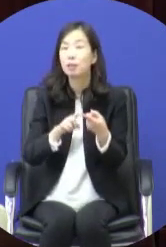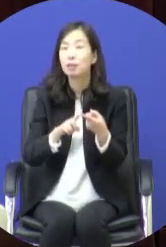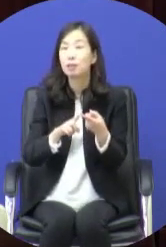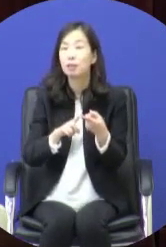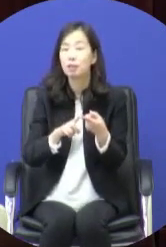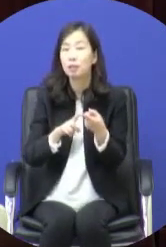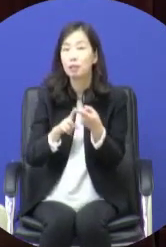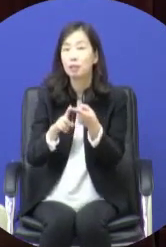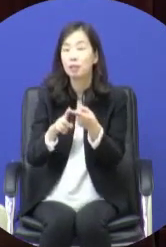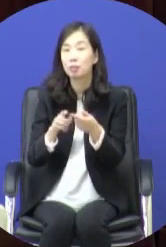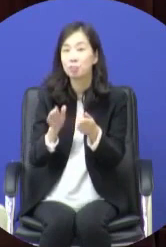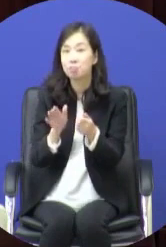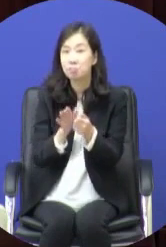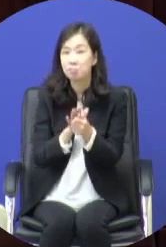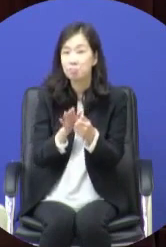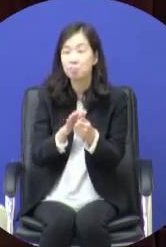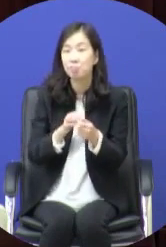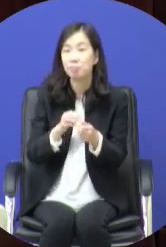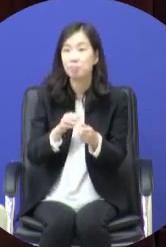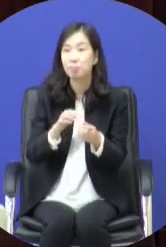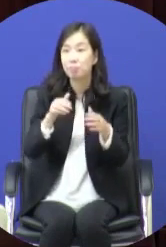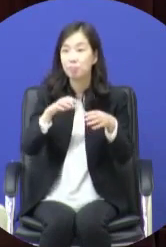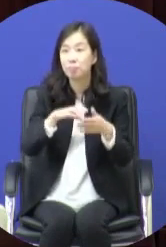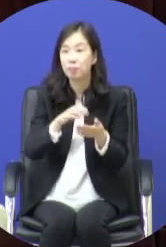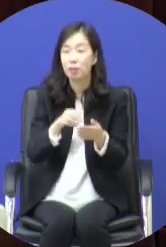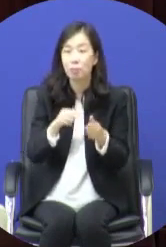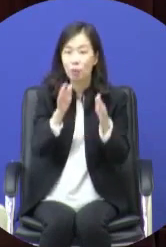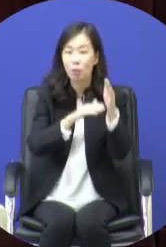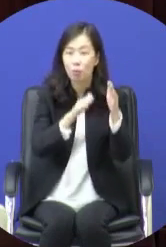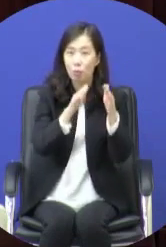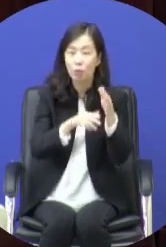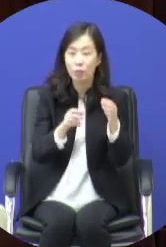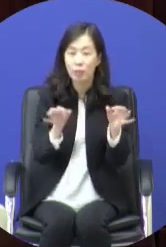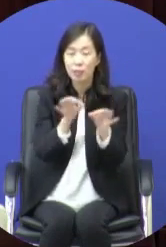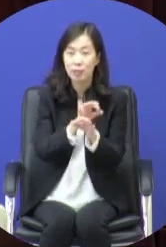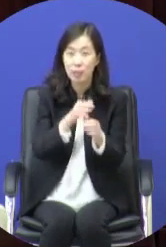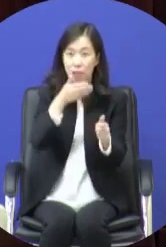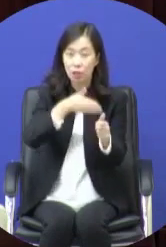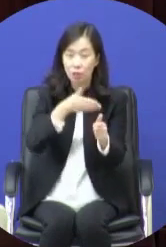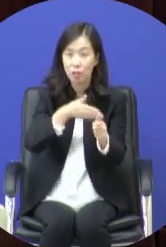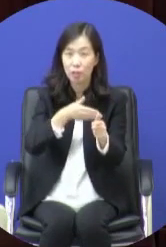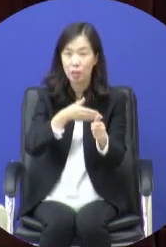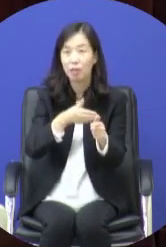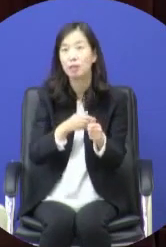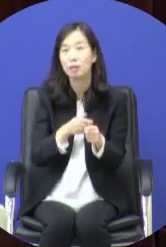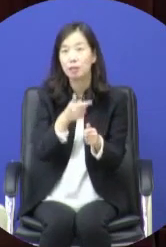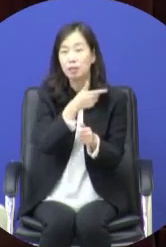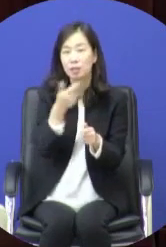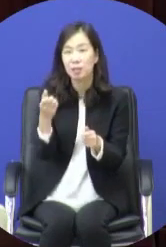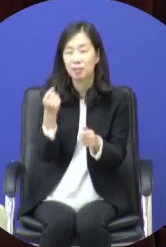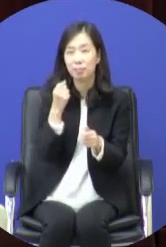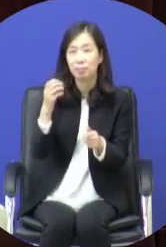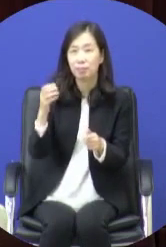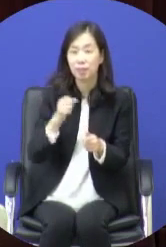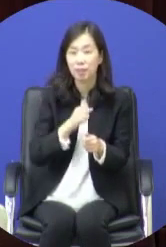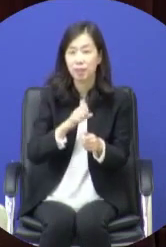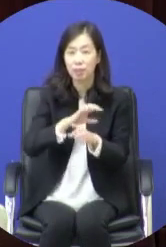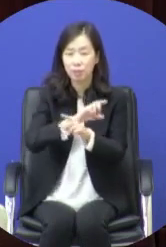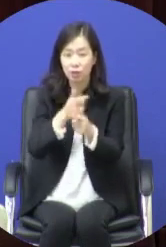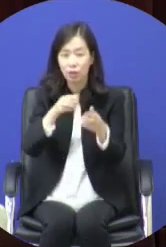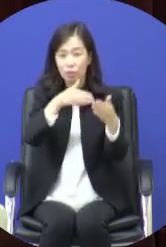로비 범위는 인허가 주선, 공공기관 인사 청탁 등 막강한 힘을 가지고 여러